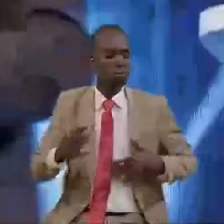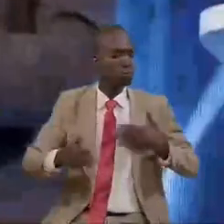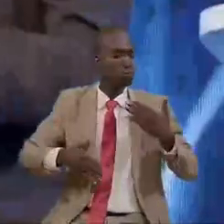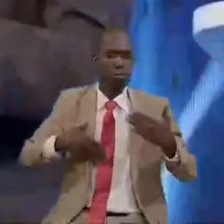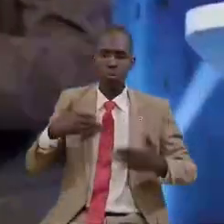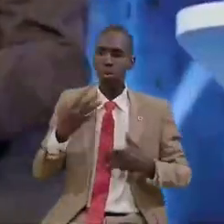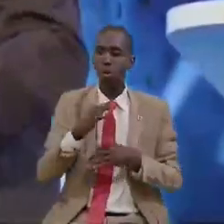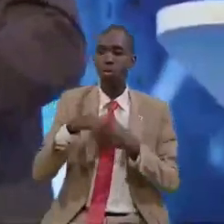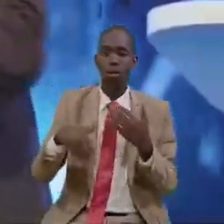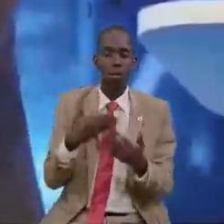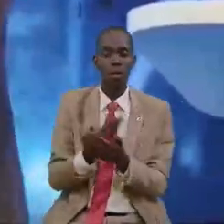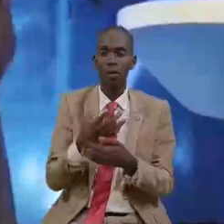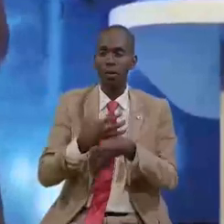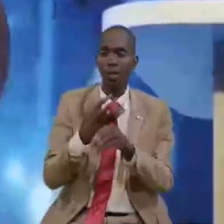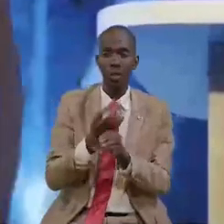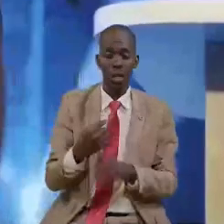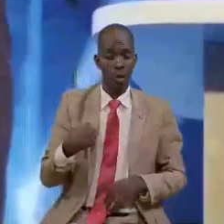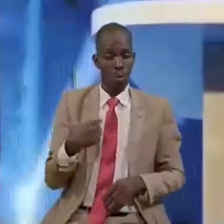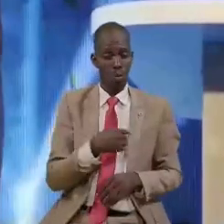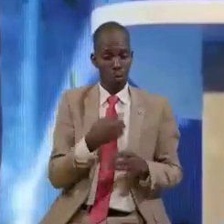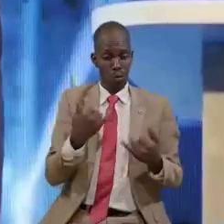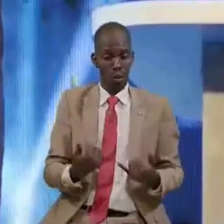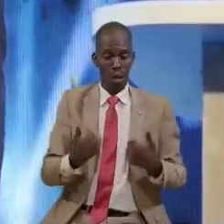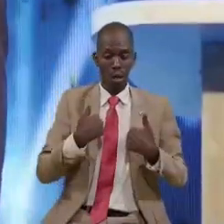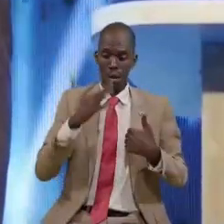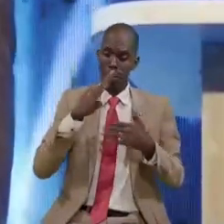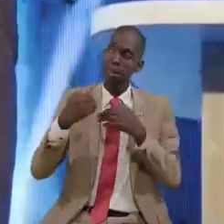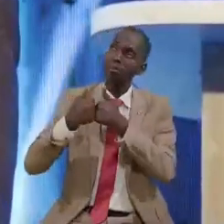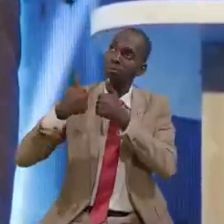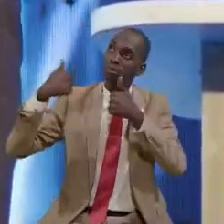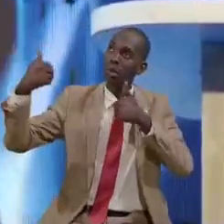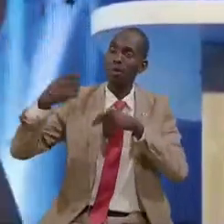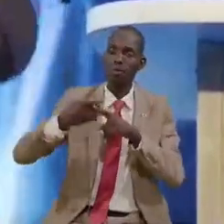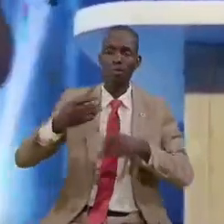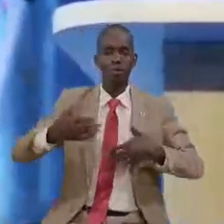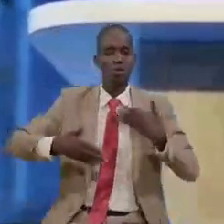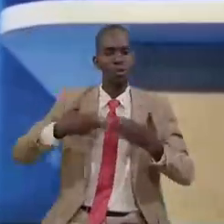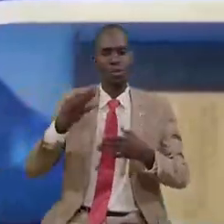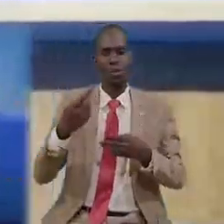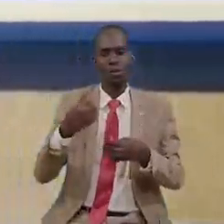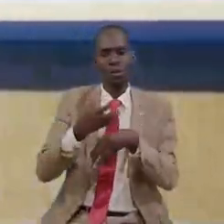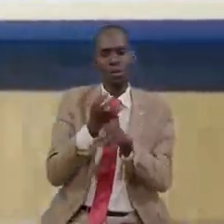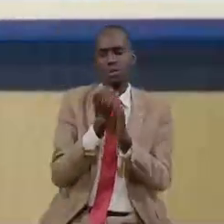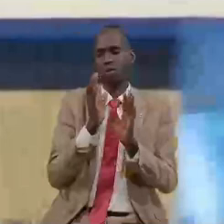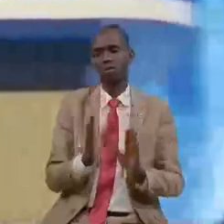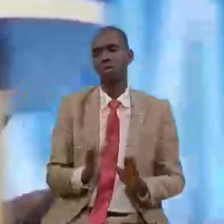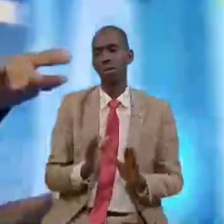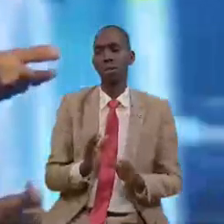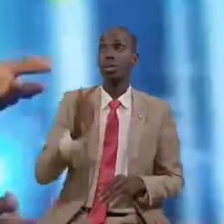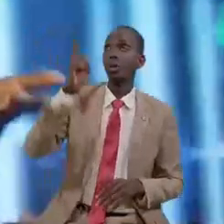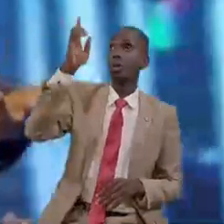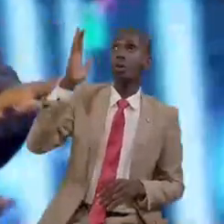la création. Et nous avons été séparés d'avec la joie de la création. Dieu est